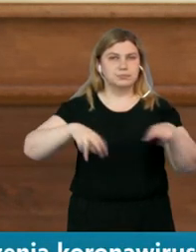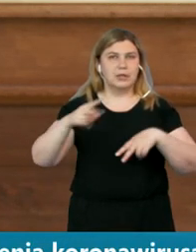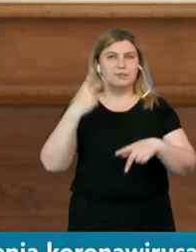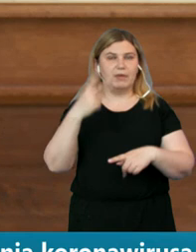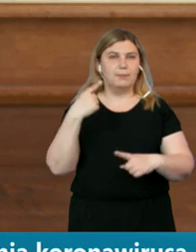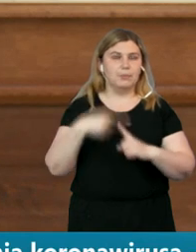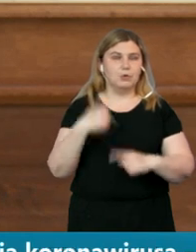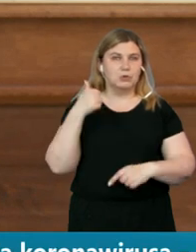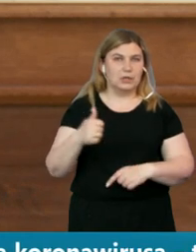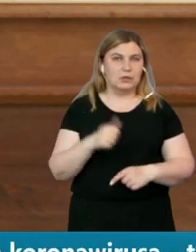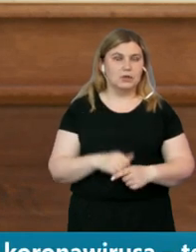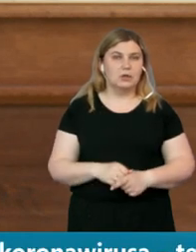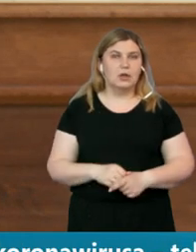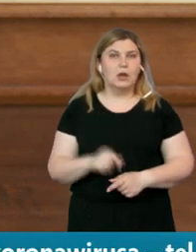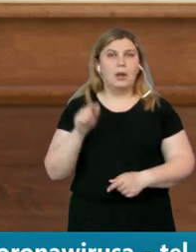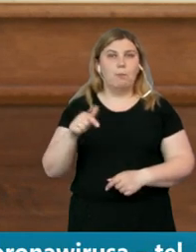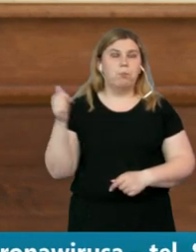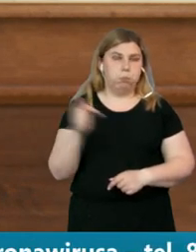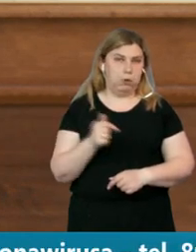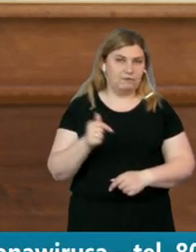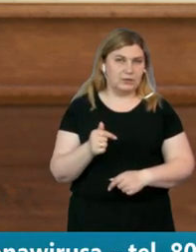2+1? Panie Grzegorzu, powinno być